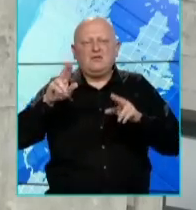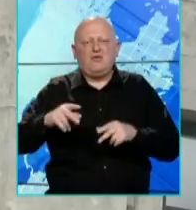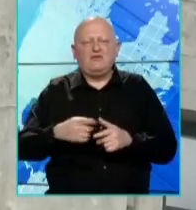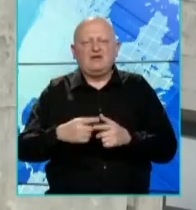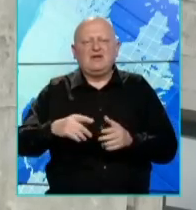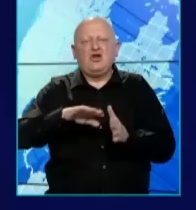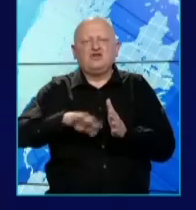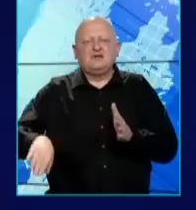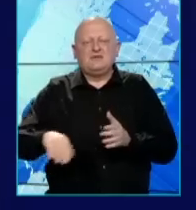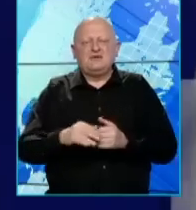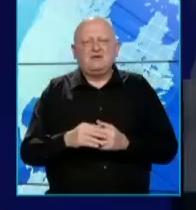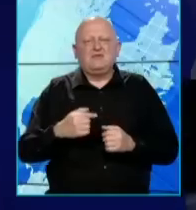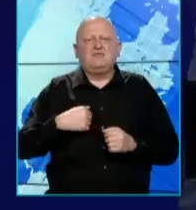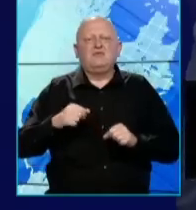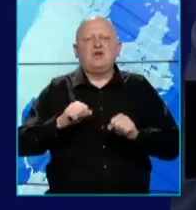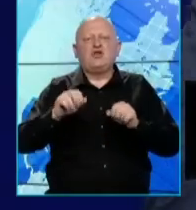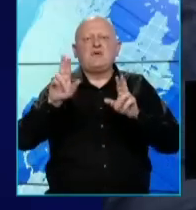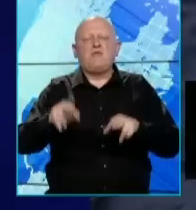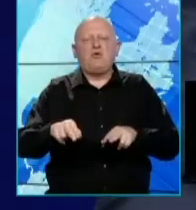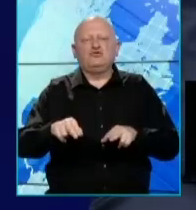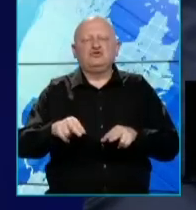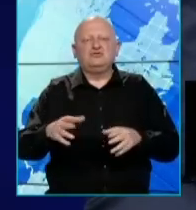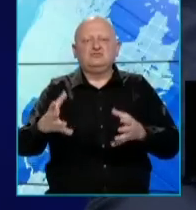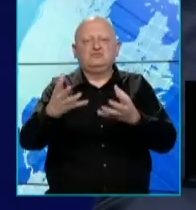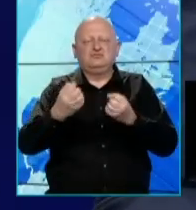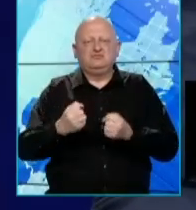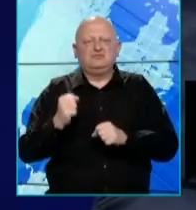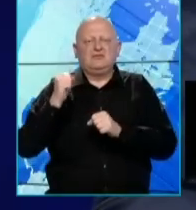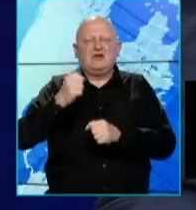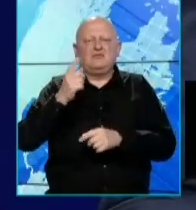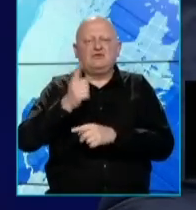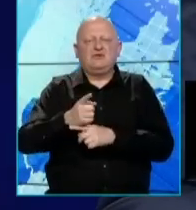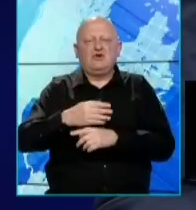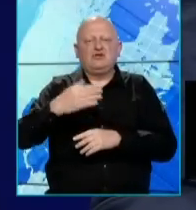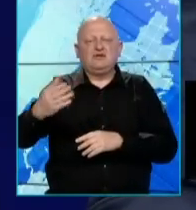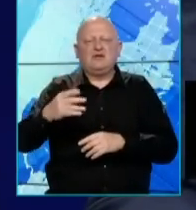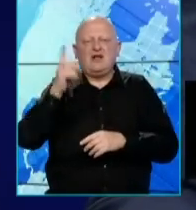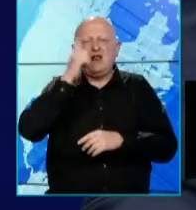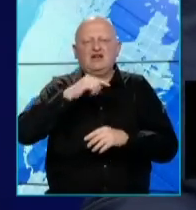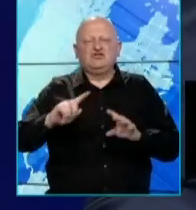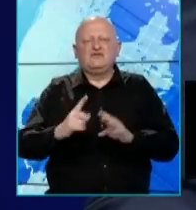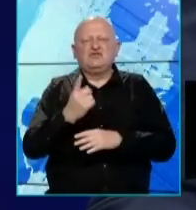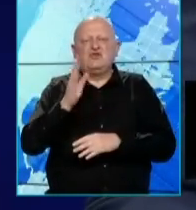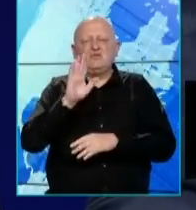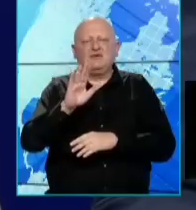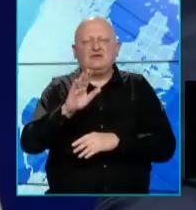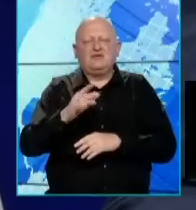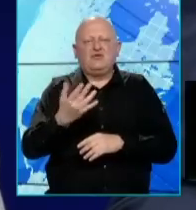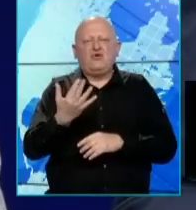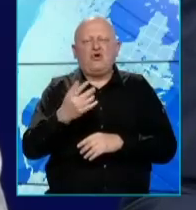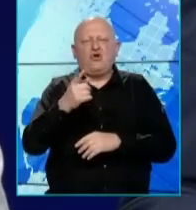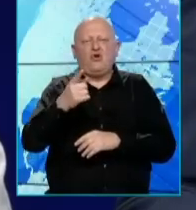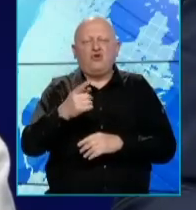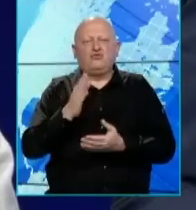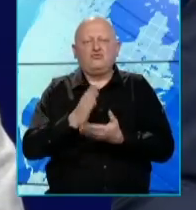ili odcjepljenje. Mi odbijamo mogućnost da se prihvati nametnuti zakon od strane lažnog visokog predstavnika i koliko